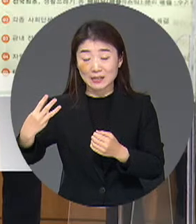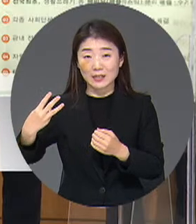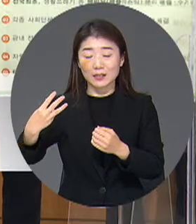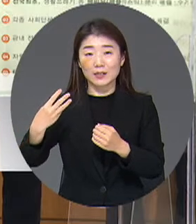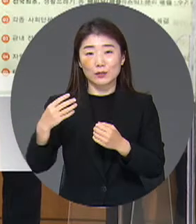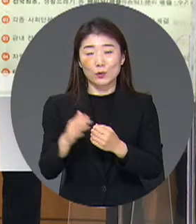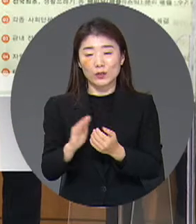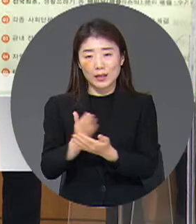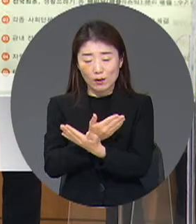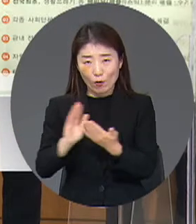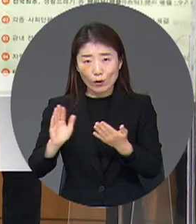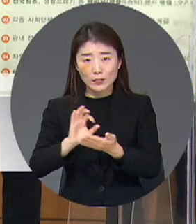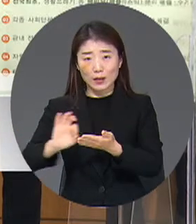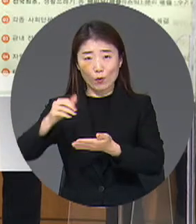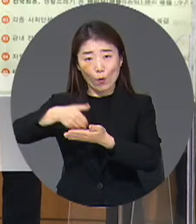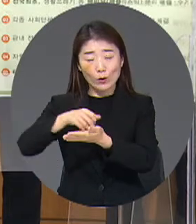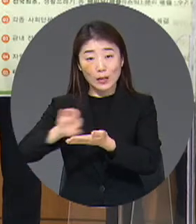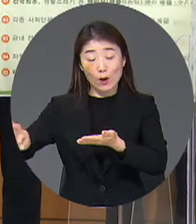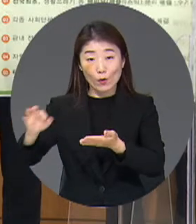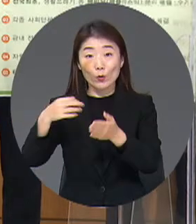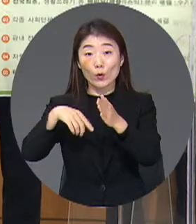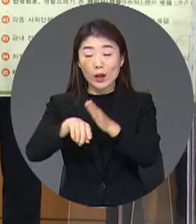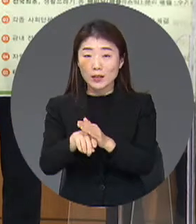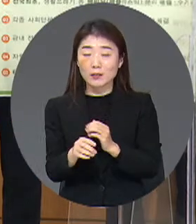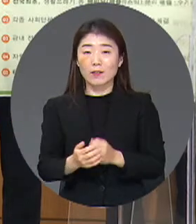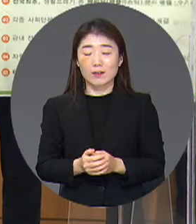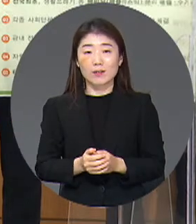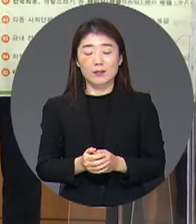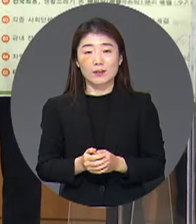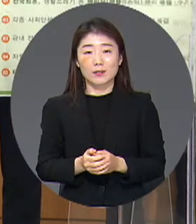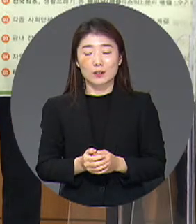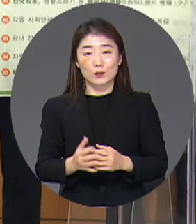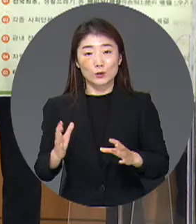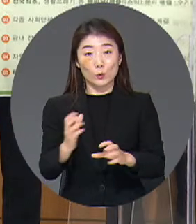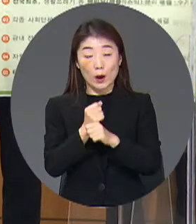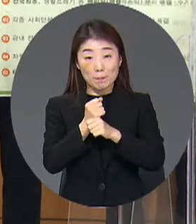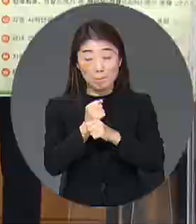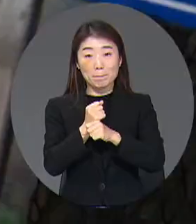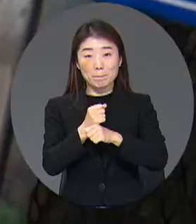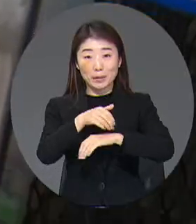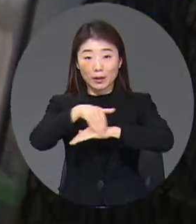가기 위한 종합대책을 발표했습니다. 문철진 기자가 취재했습니다.